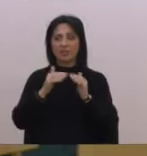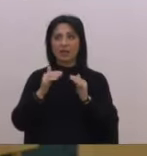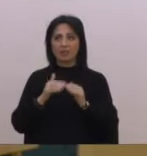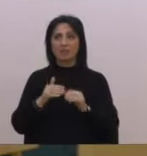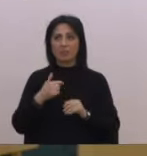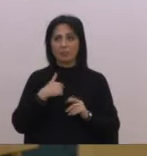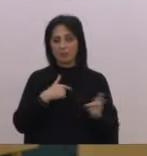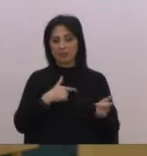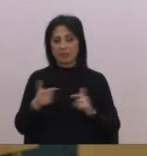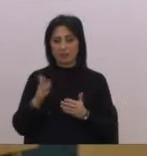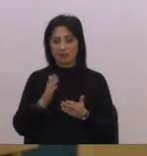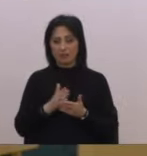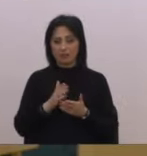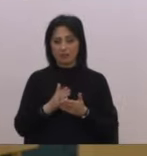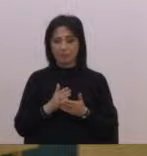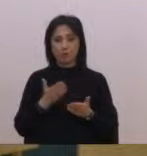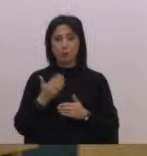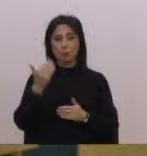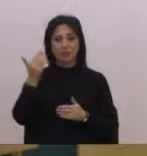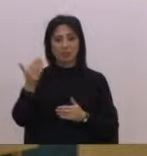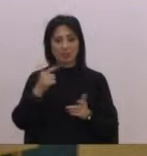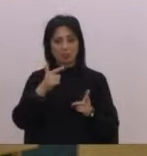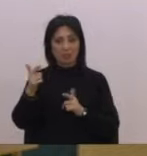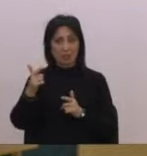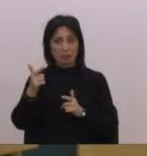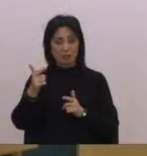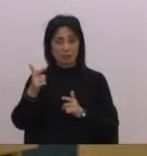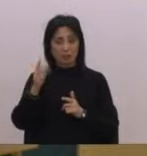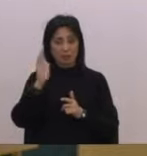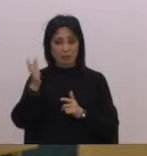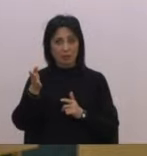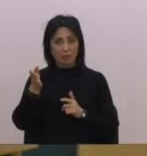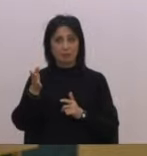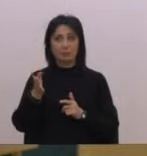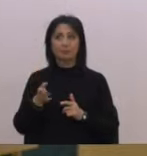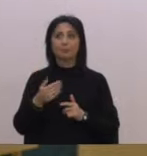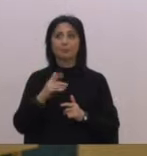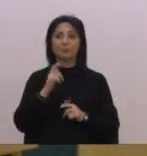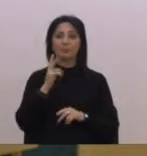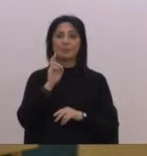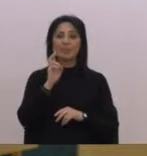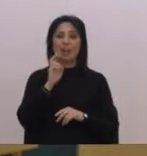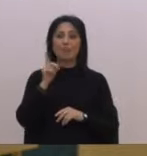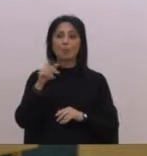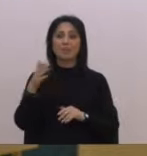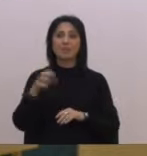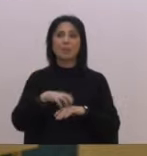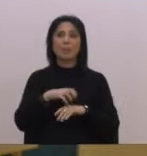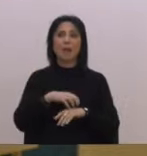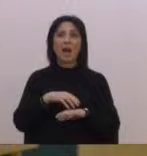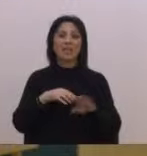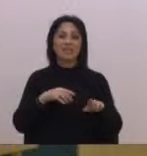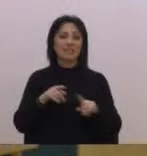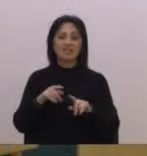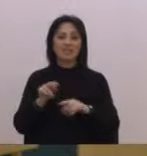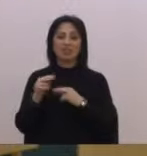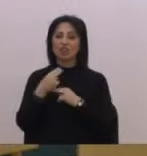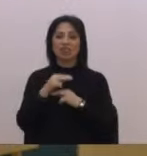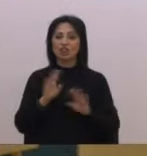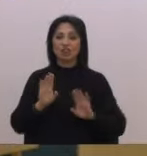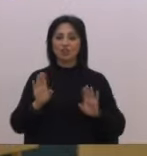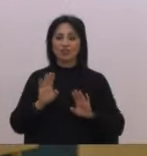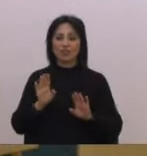Მე მზად ვარ, თუ თქვენ მზაობა, თუ თქვენი მზაობა იქნება და მთავრობისგან და პარტიისგან შენიშნას არ